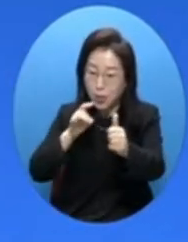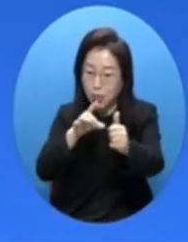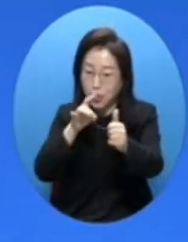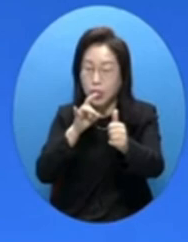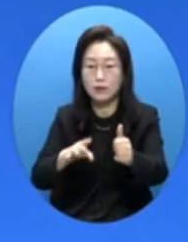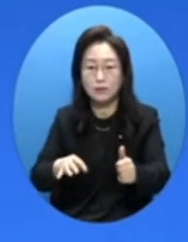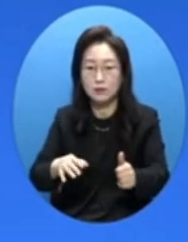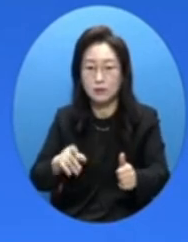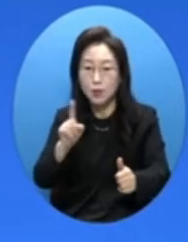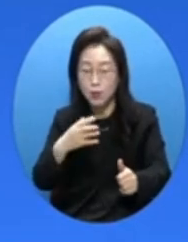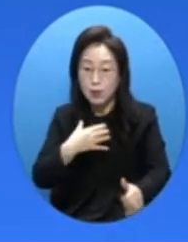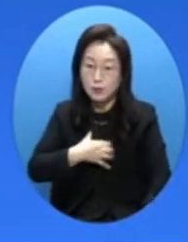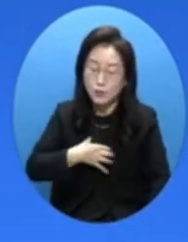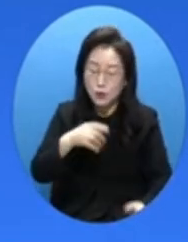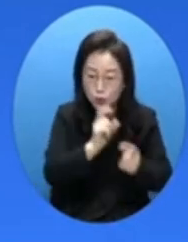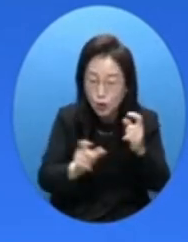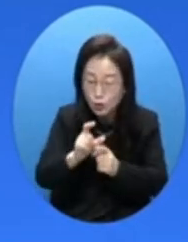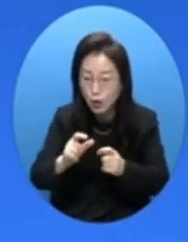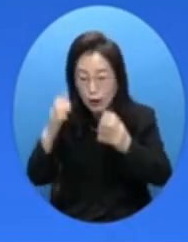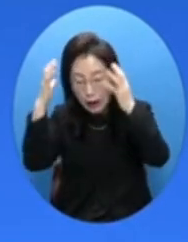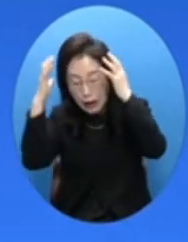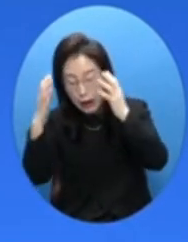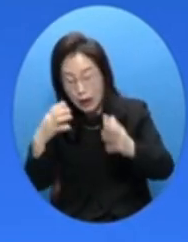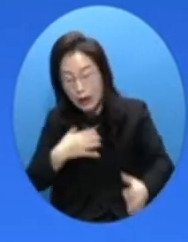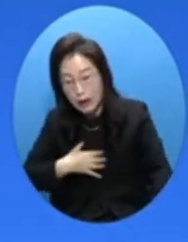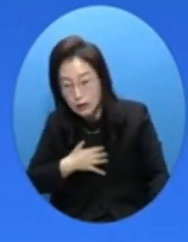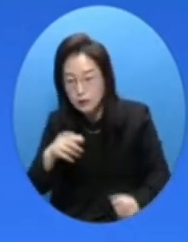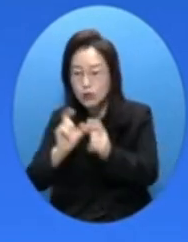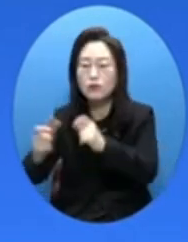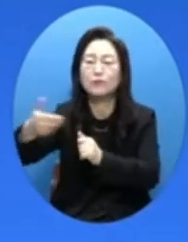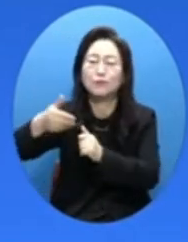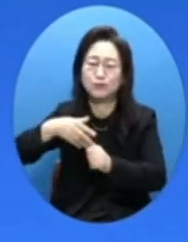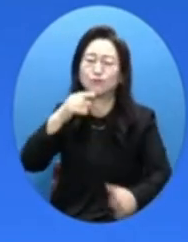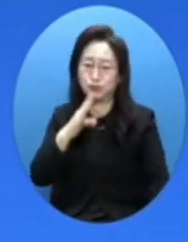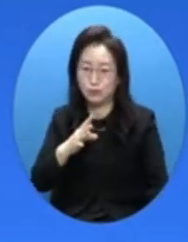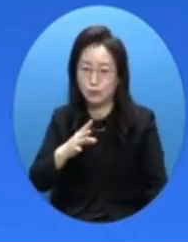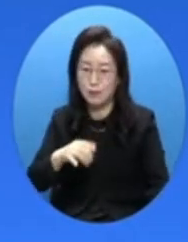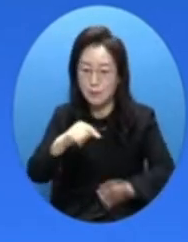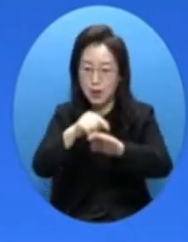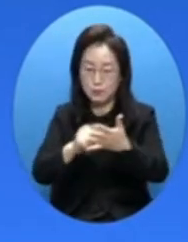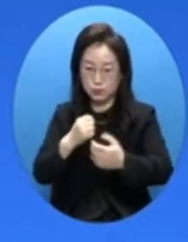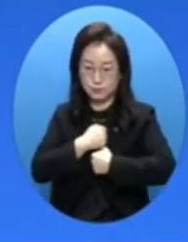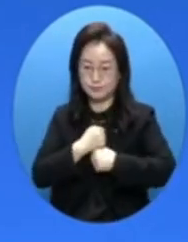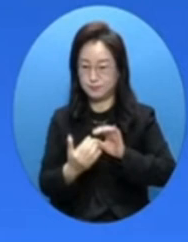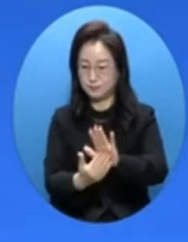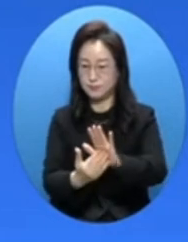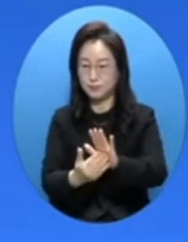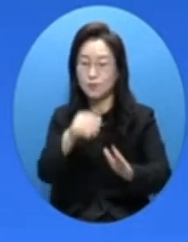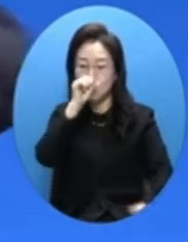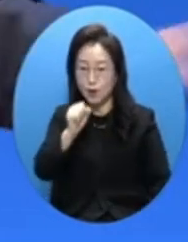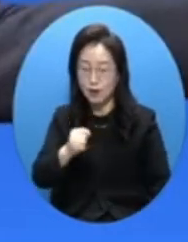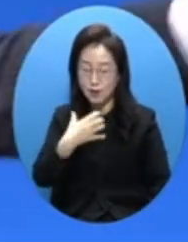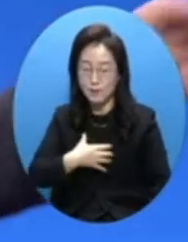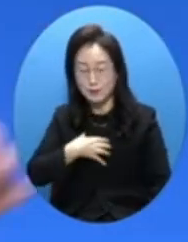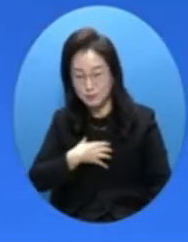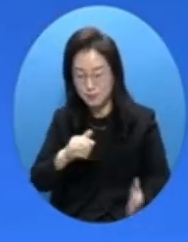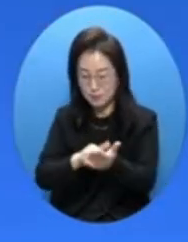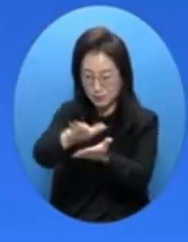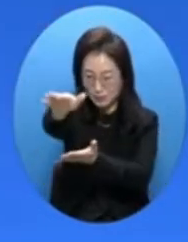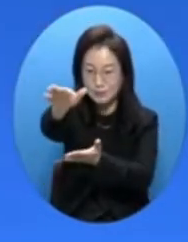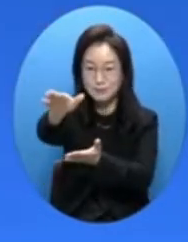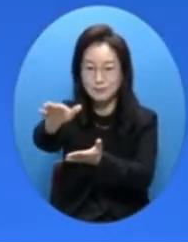염려는 염려를 낳고 근심을 낳는 것입니다. 그렇기 때문에 우리 마음을 지켜야 됩니다. 염려, 근심, 걱정을 몰아내야 되는